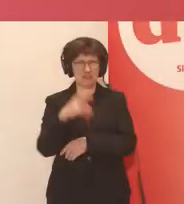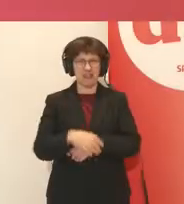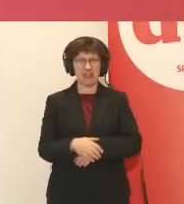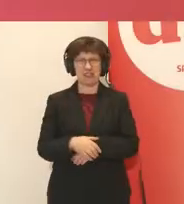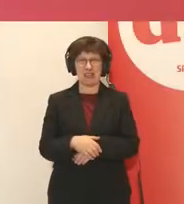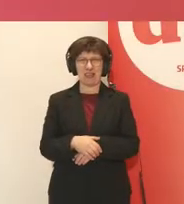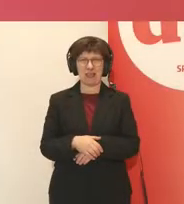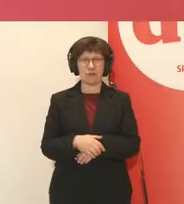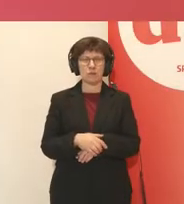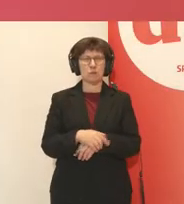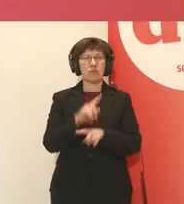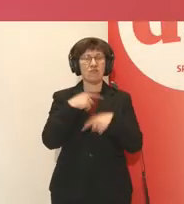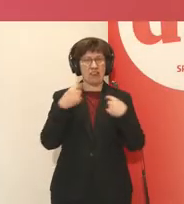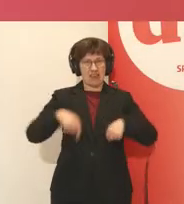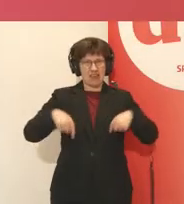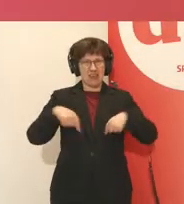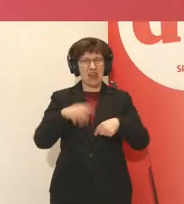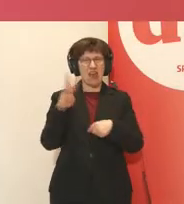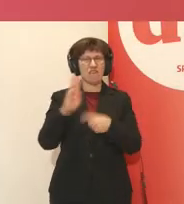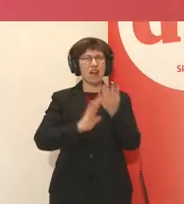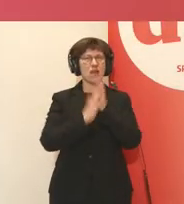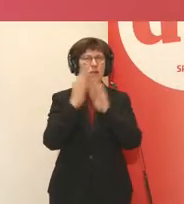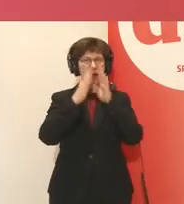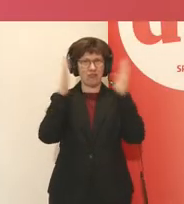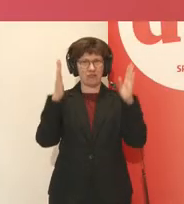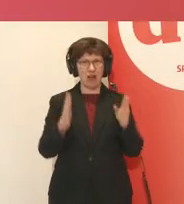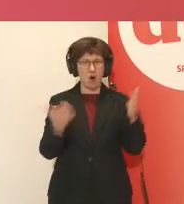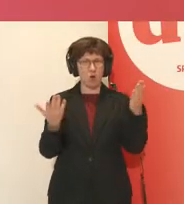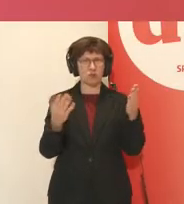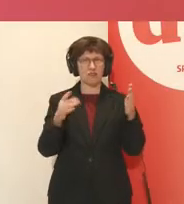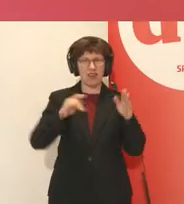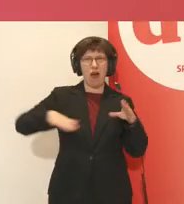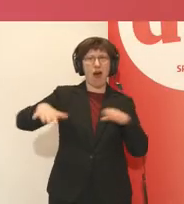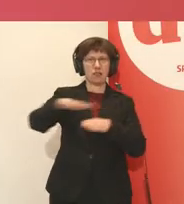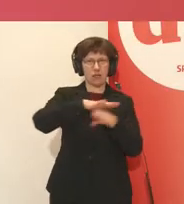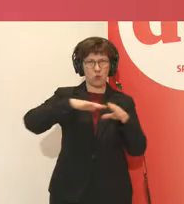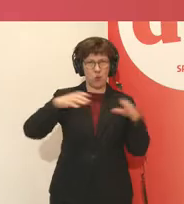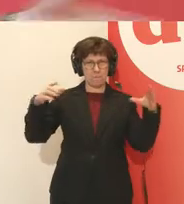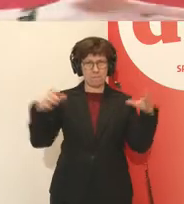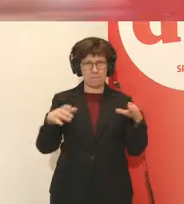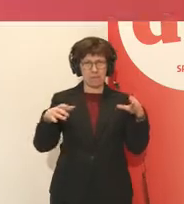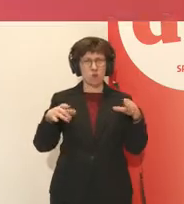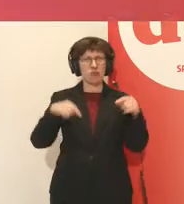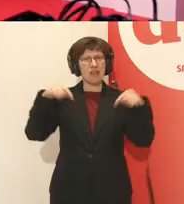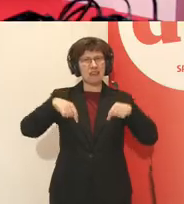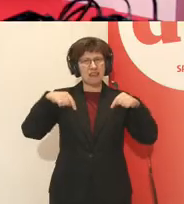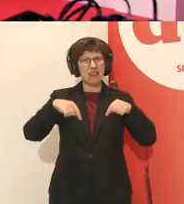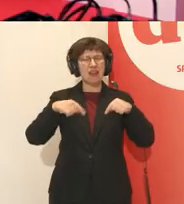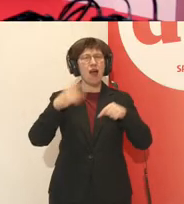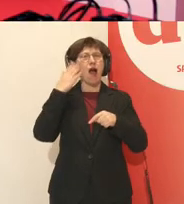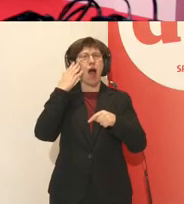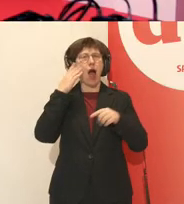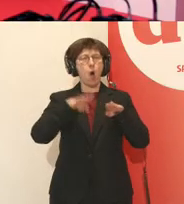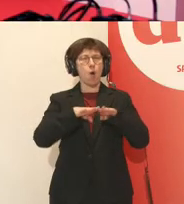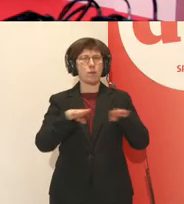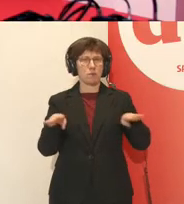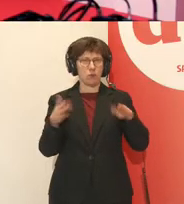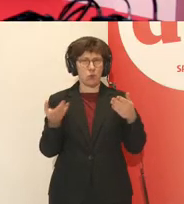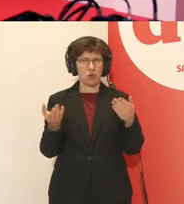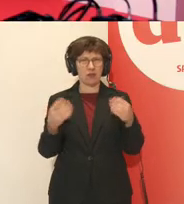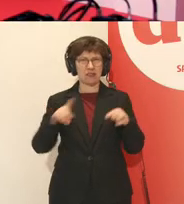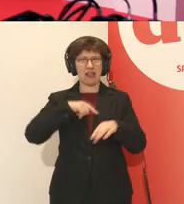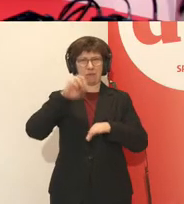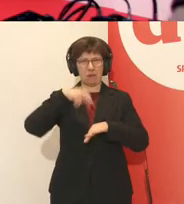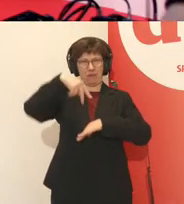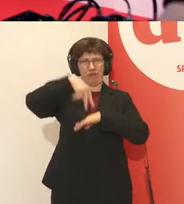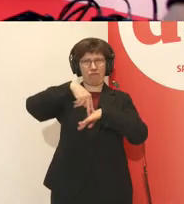wir sind hier im willy brandt haus im atrium und hier befindet sich die hauptbühne auf der ich gerade